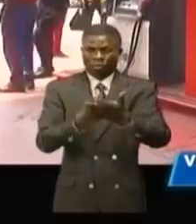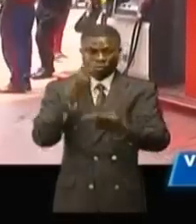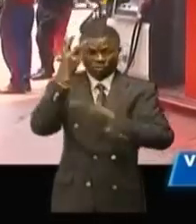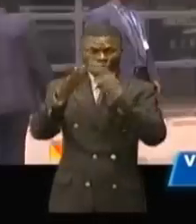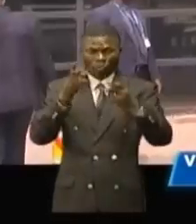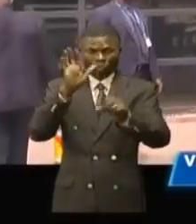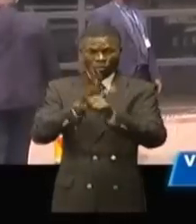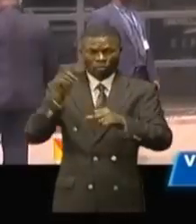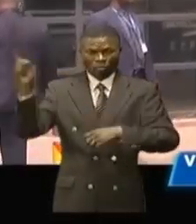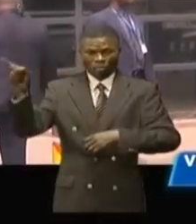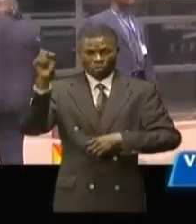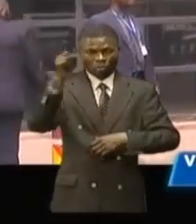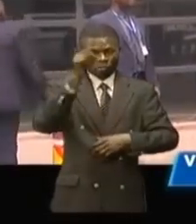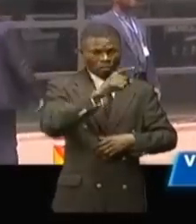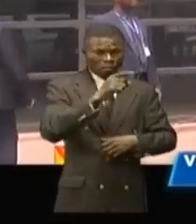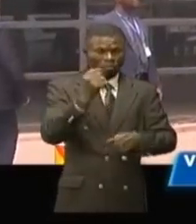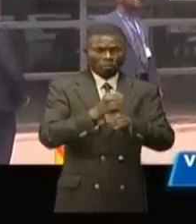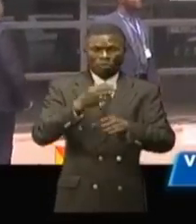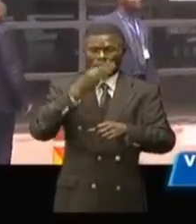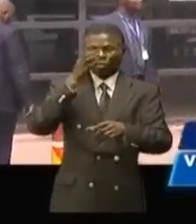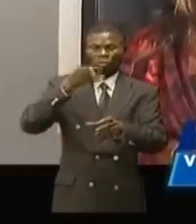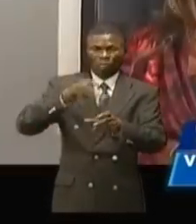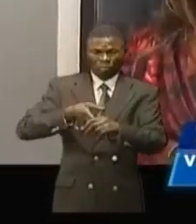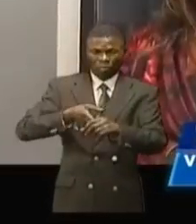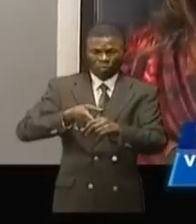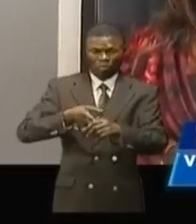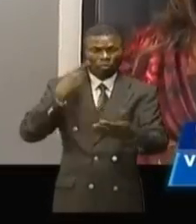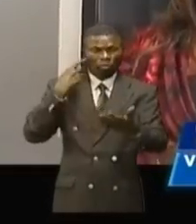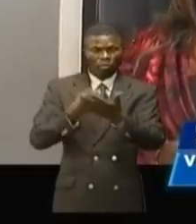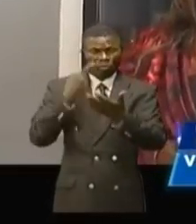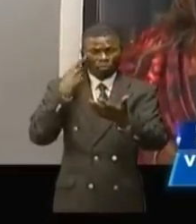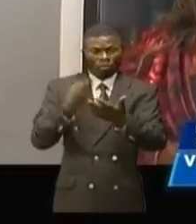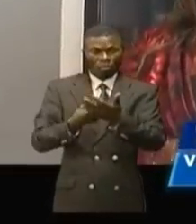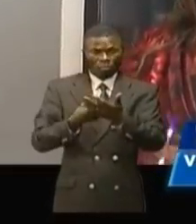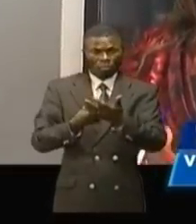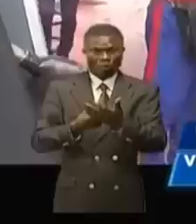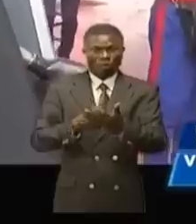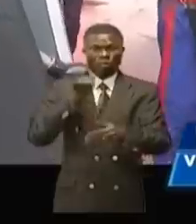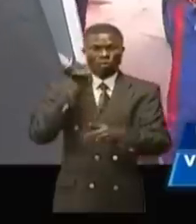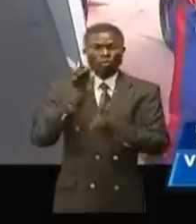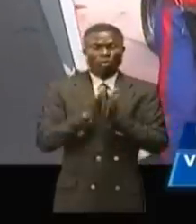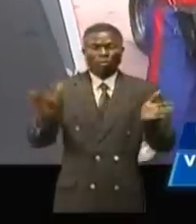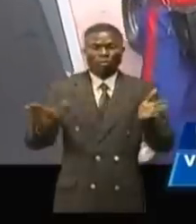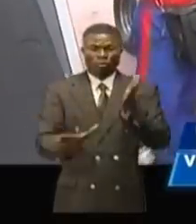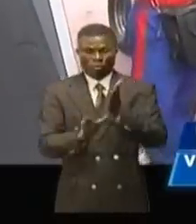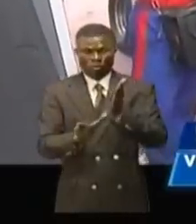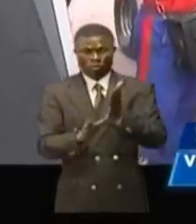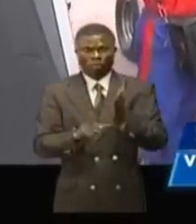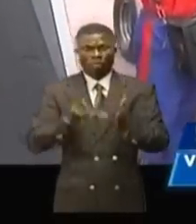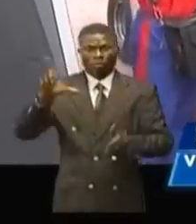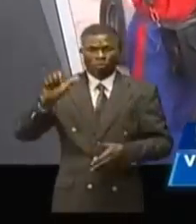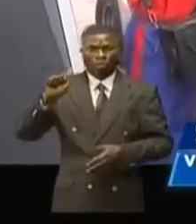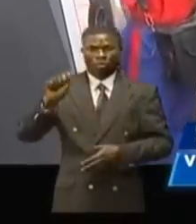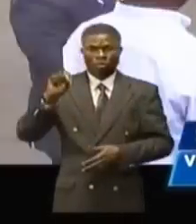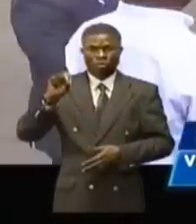les différentes stations de service Kobil a été marquée également par la DGA Djenna Bassiala Landou, les directeurs commerciaux